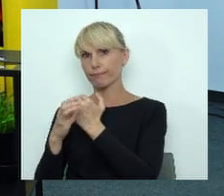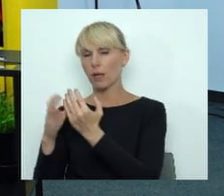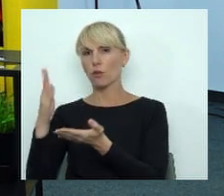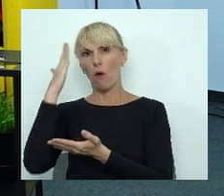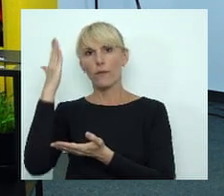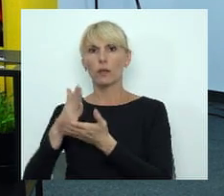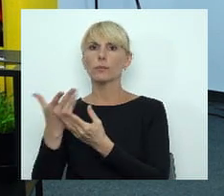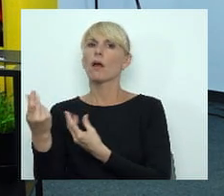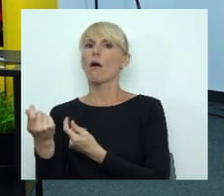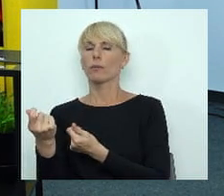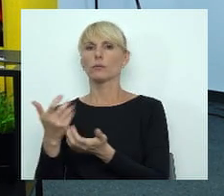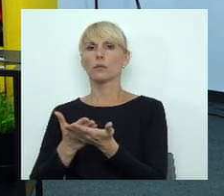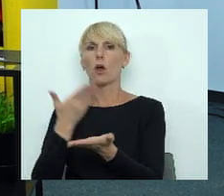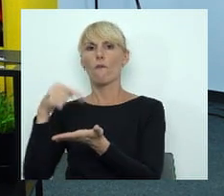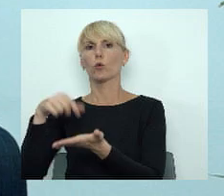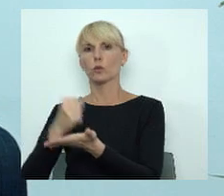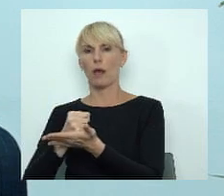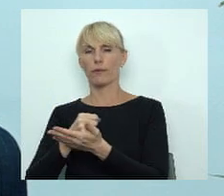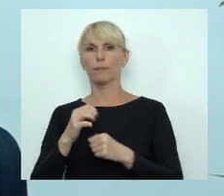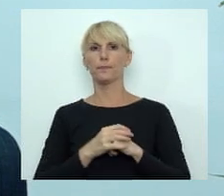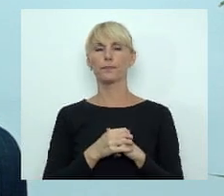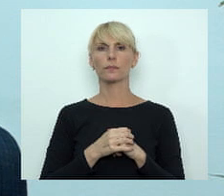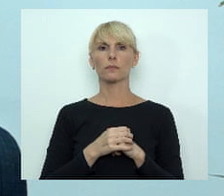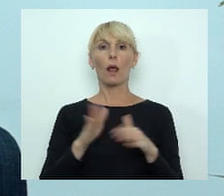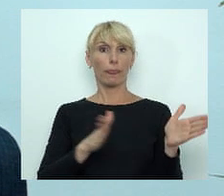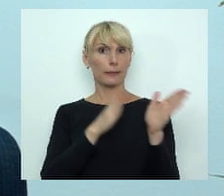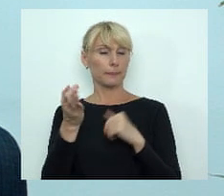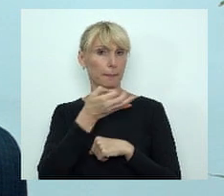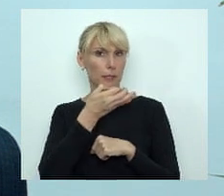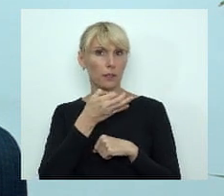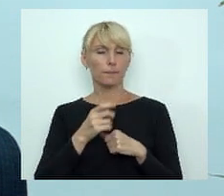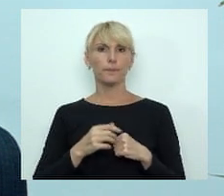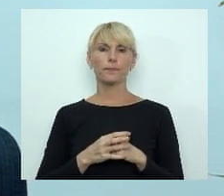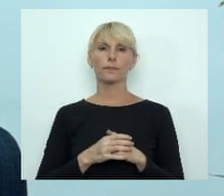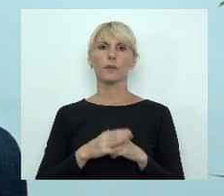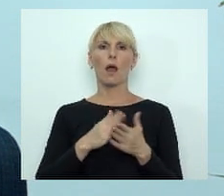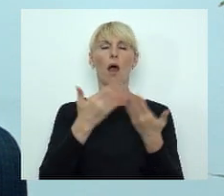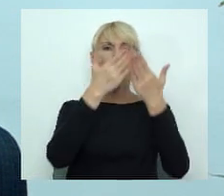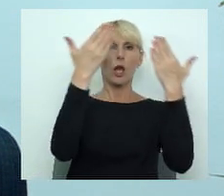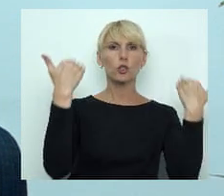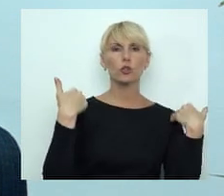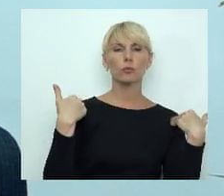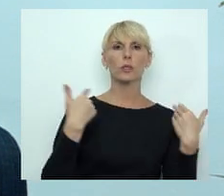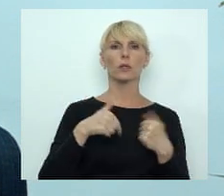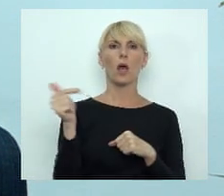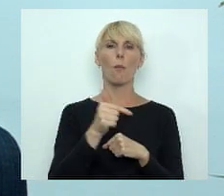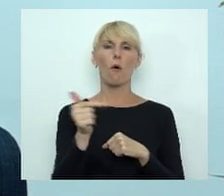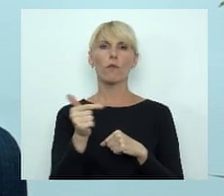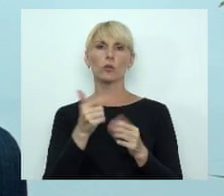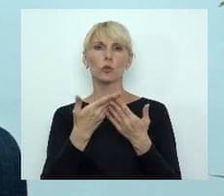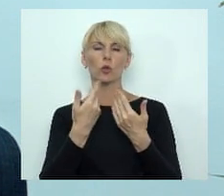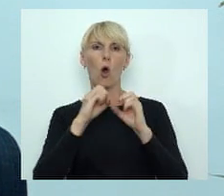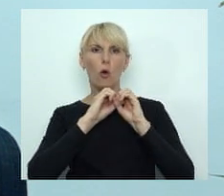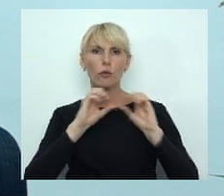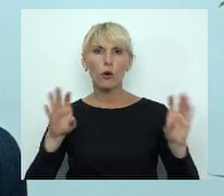obciążenie, więc ta gratyfikacja jest zapisana w ustawie. Przejdźmy do kolejnego pytania. W jaki sposób szpital realizuje swój obowiązek udzielania informacji